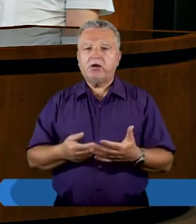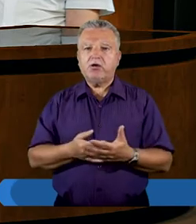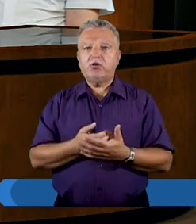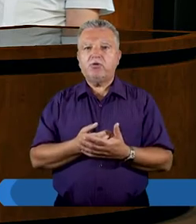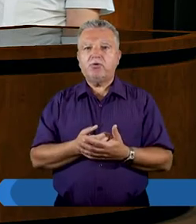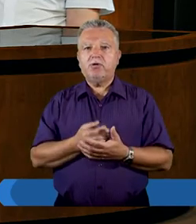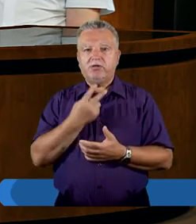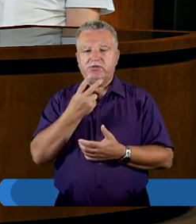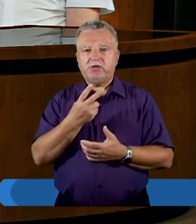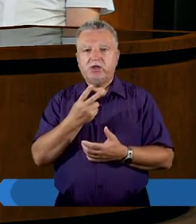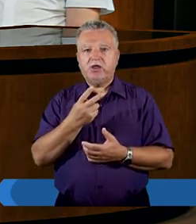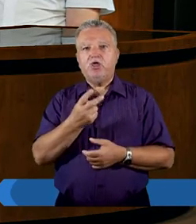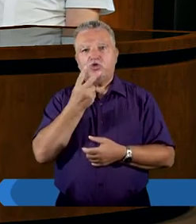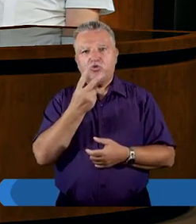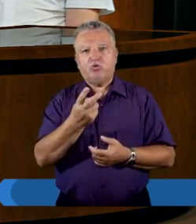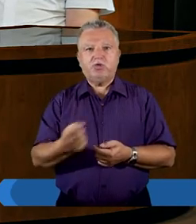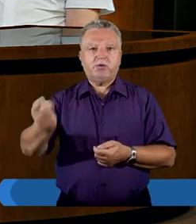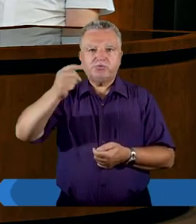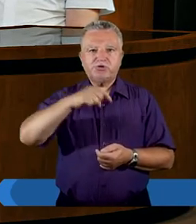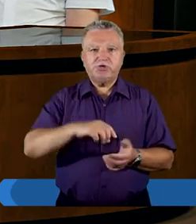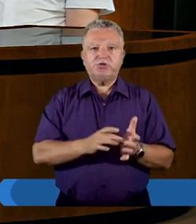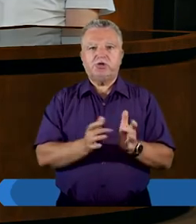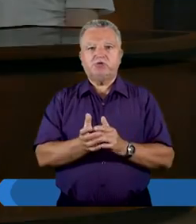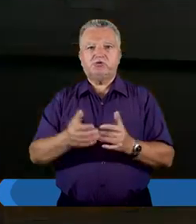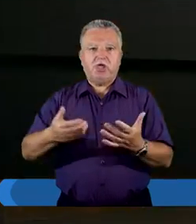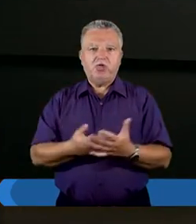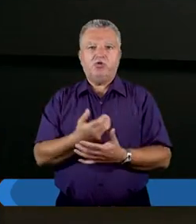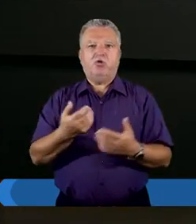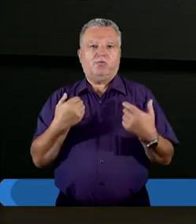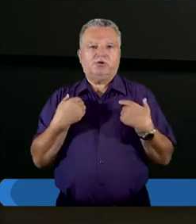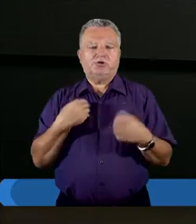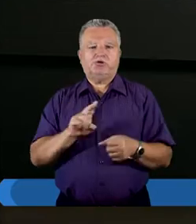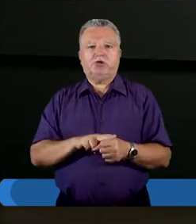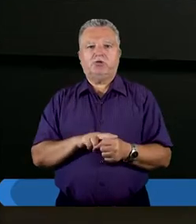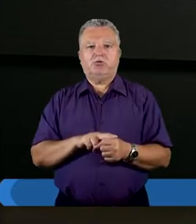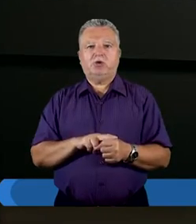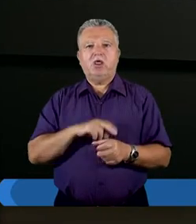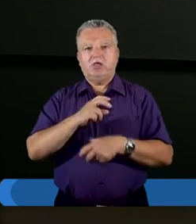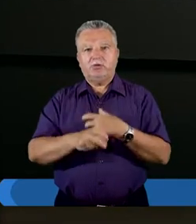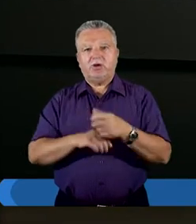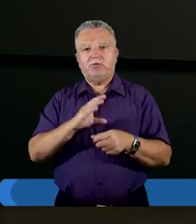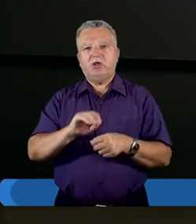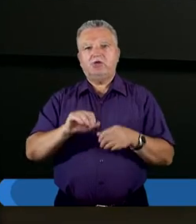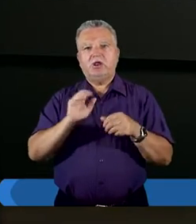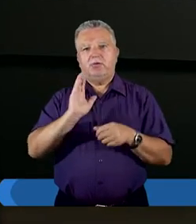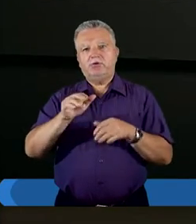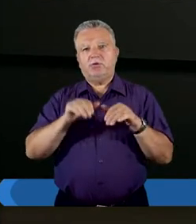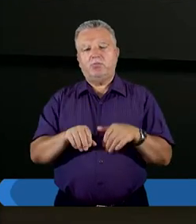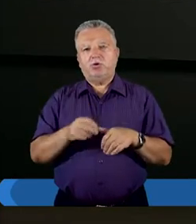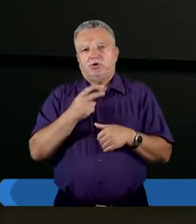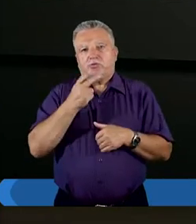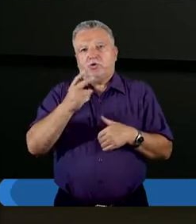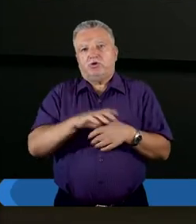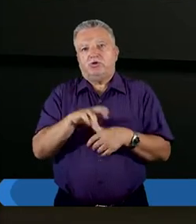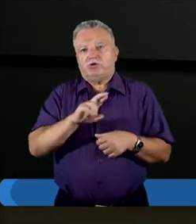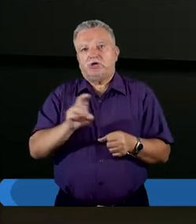Przyjście Jezusa Chrystusa. Powtórne przyjście Pana Jezusa, więc to nowe życie, które rzeczywiście sprawi, że będziemy mogli wejrzeć w rzeczy, których teraz